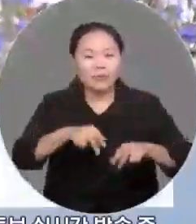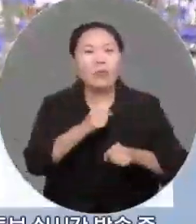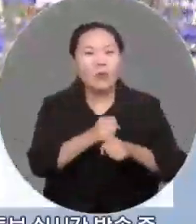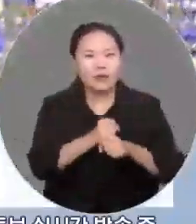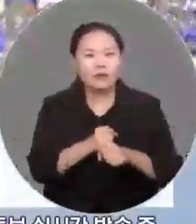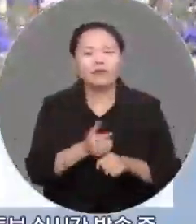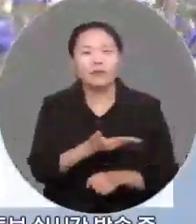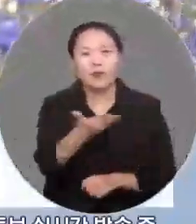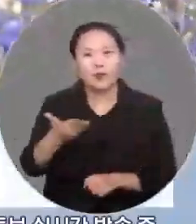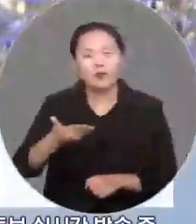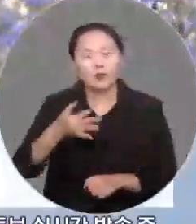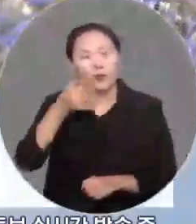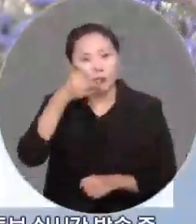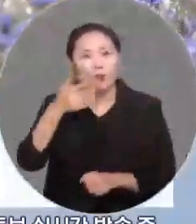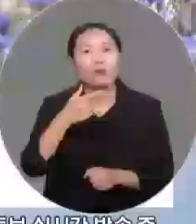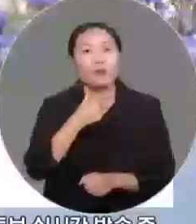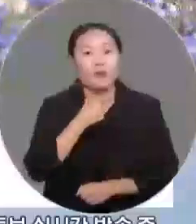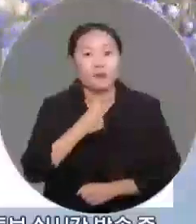돌려드리자. 보통 다른